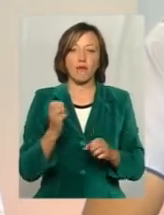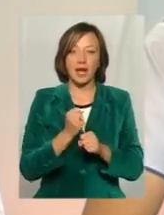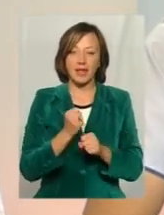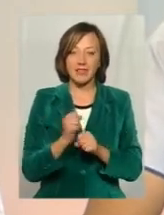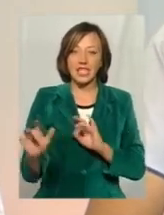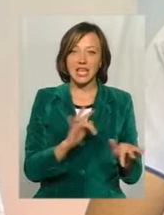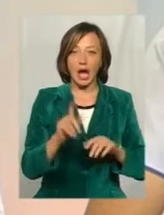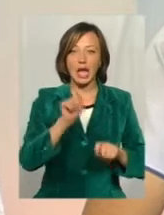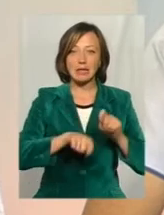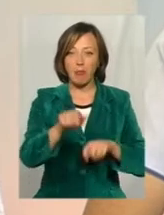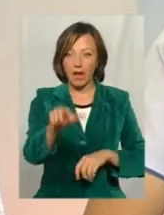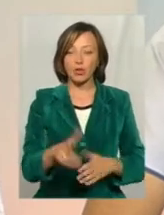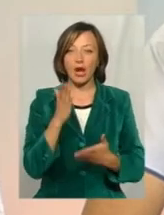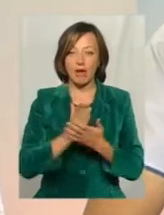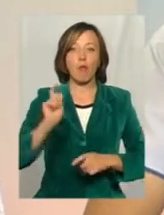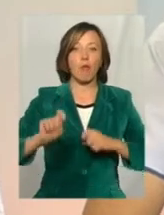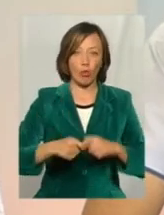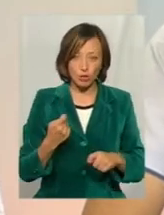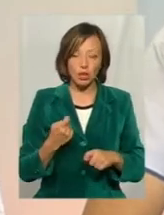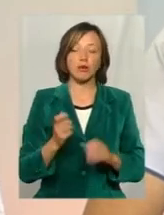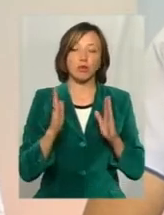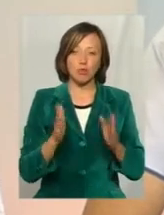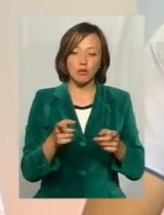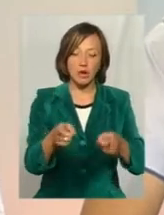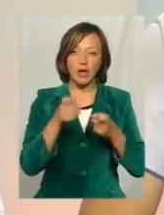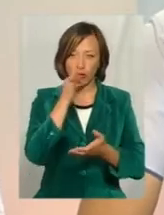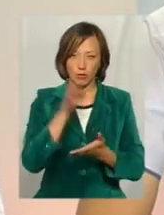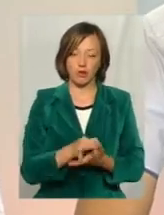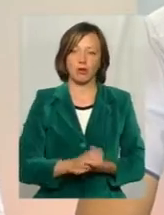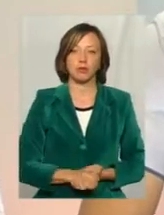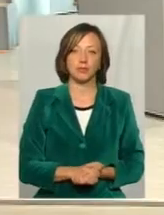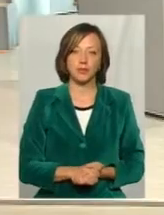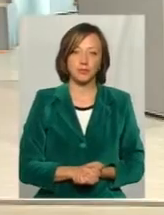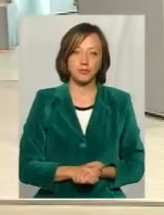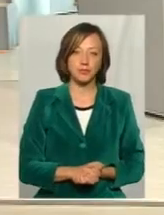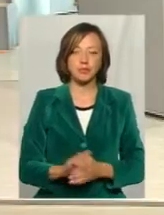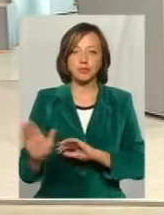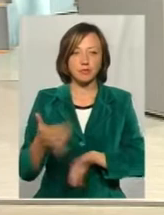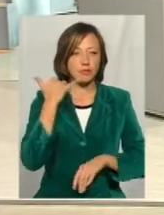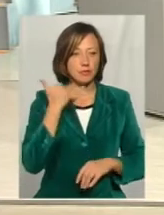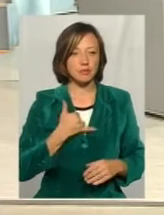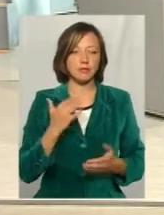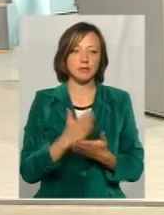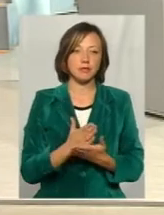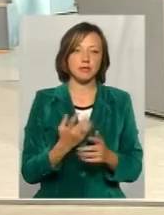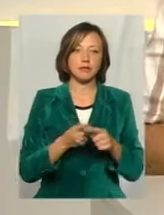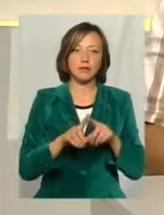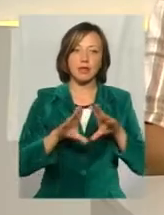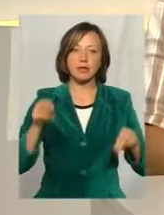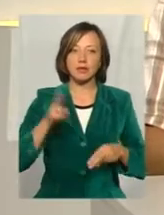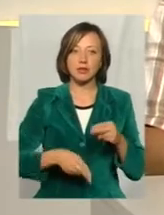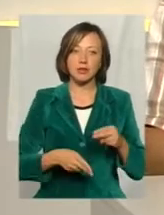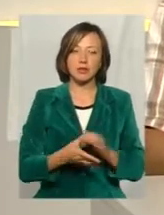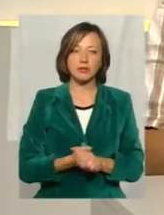є неправомірні кроки, ми будемо притягувати його до відповідальності. На ще один дзвіночок, і, мабуть, на цьому будемо